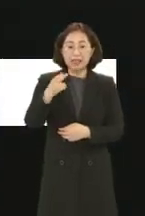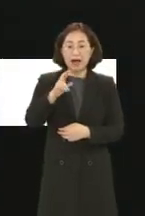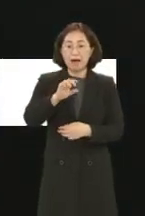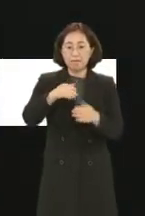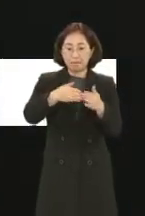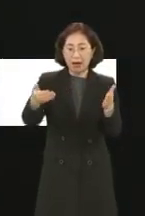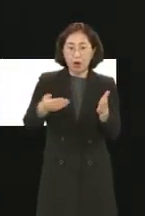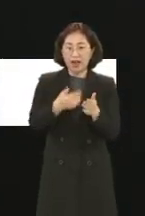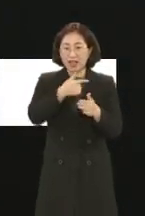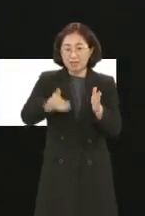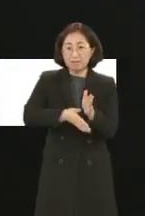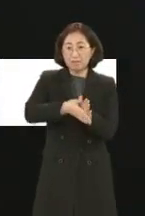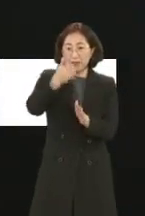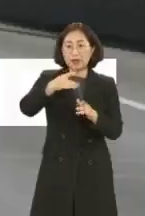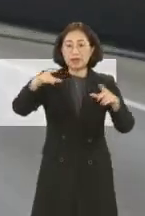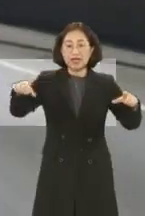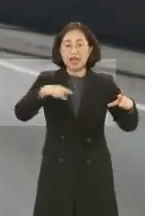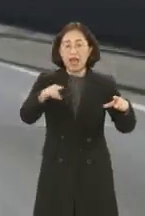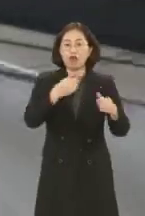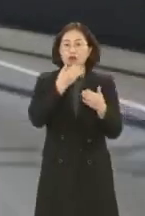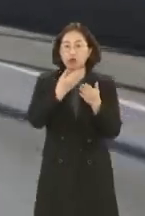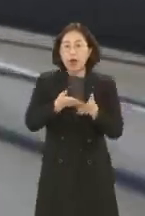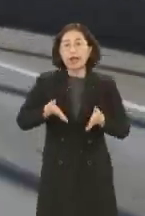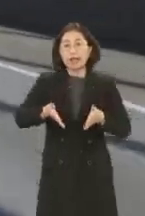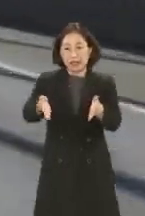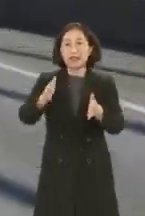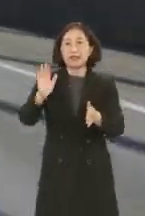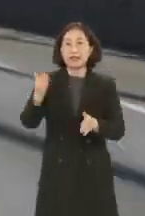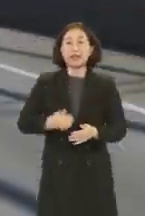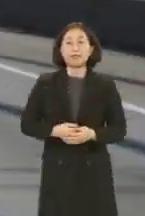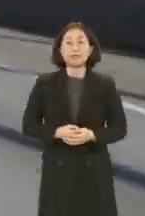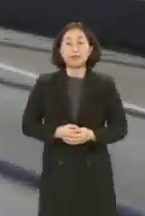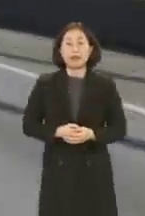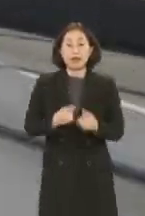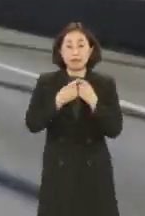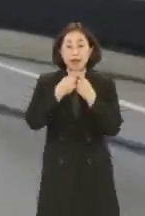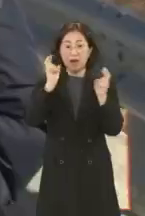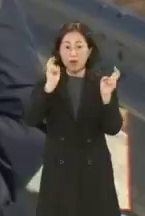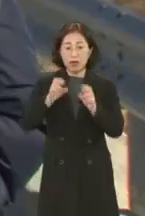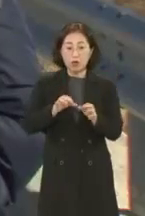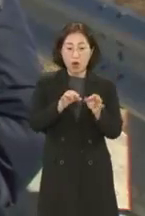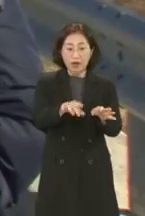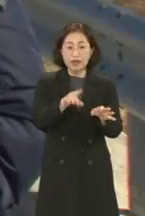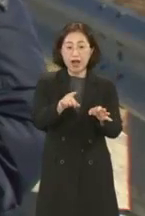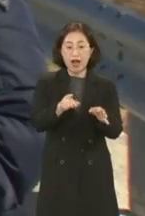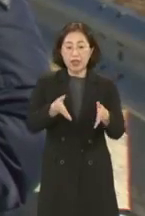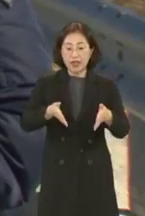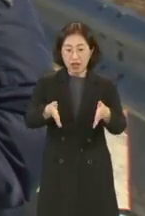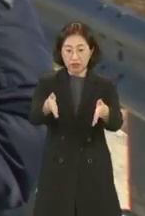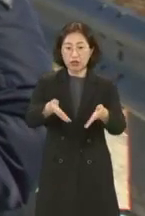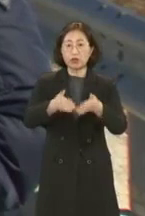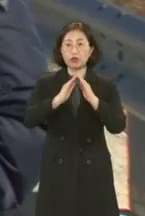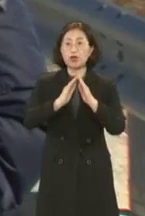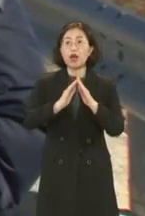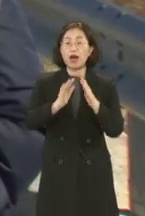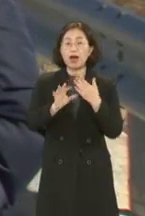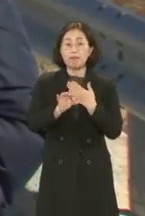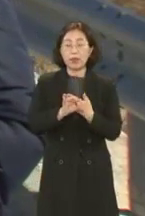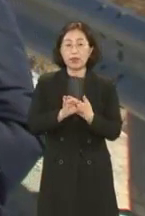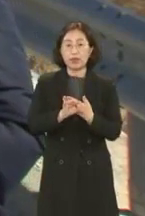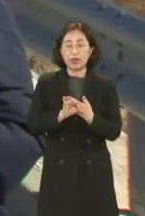메가시티, 즉 베이밸리의 핵심 교통망으로 자리하게 됩니다. 민간 자본으로 제2서해대교 건설이 추진될 경우 행정